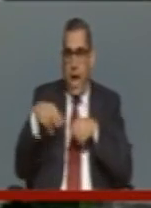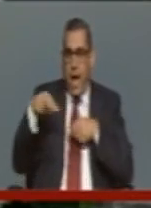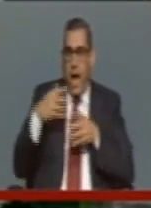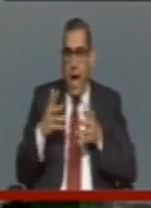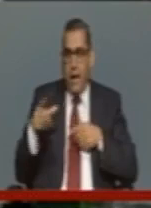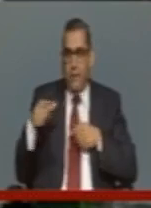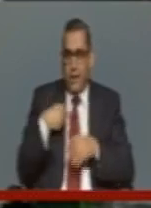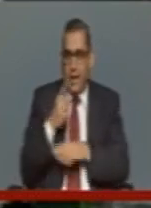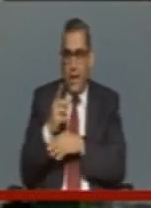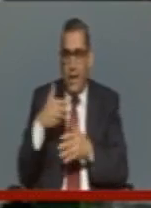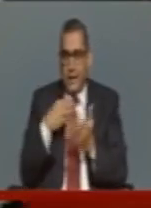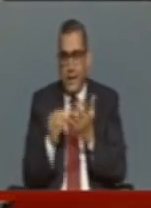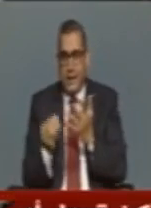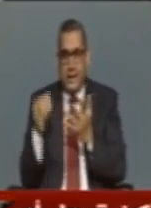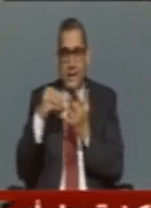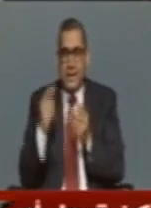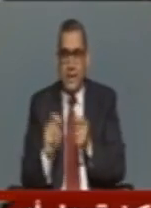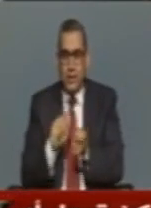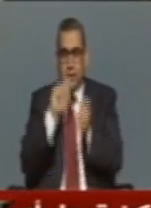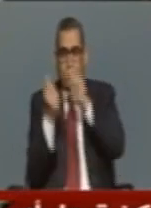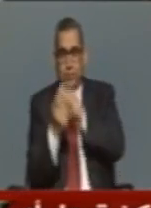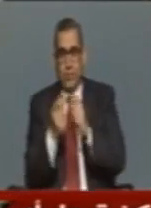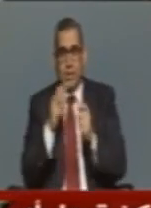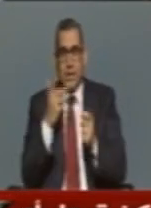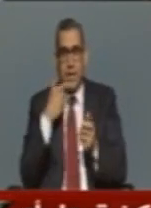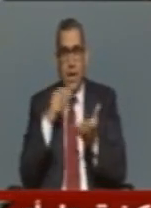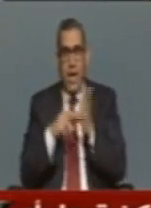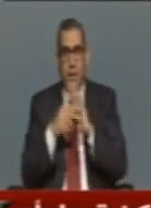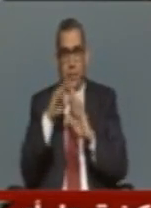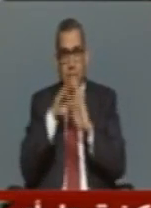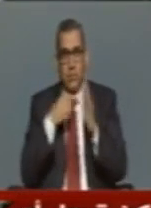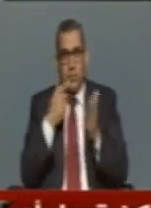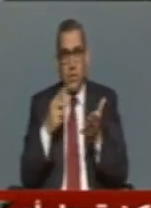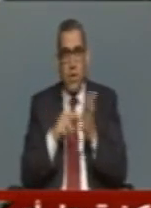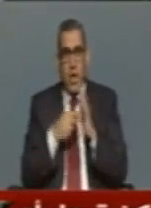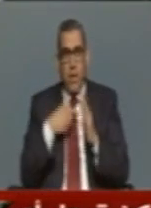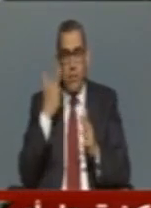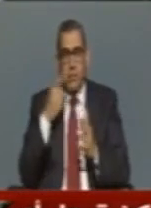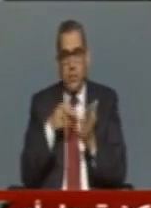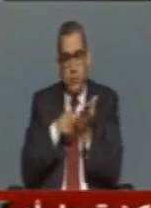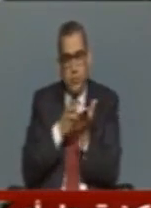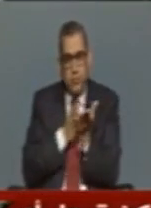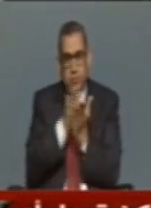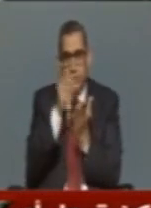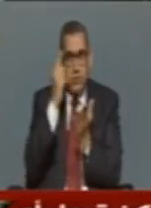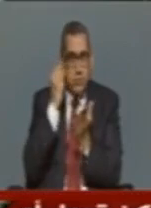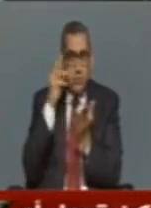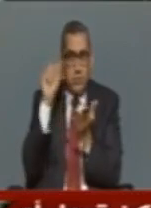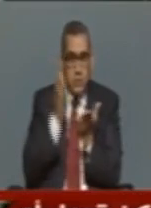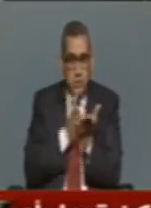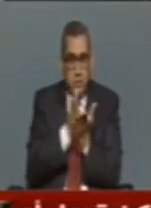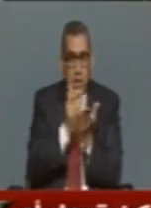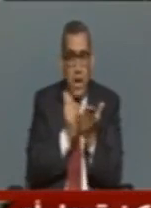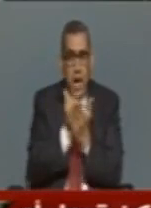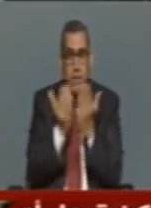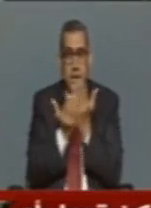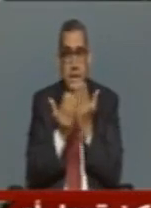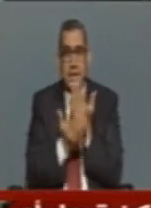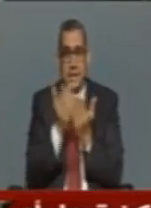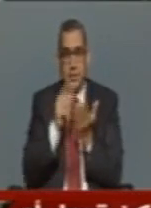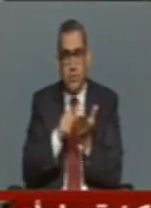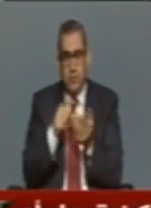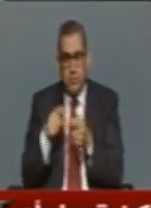حامل مرحلة انتقالية للمدة لغاية لما تترسخ التجربة او المسار اللي انتوا طرحينه باجراء انتقالي اخر او